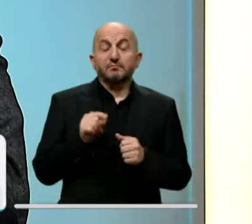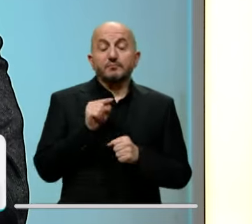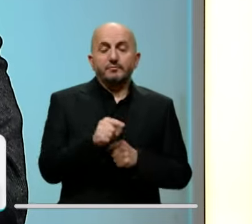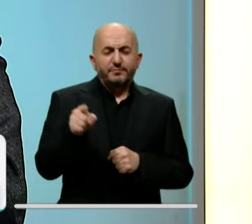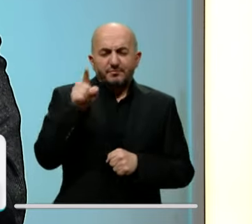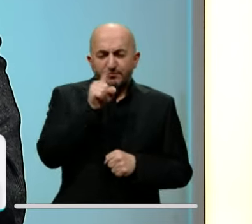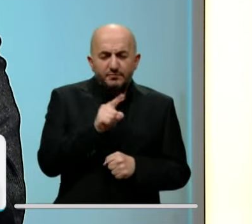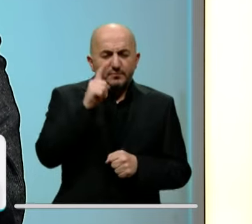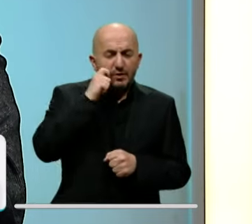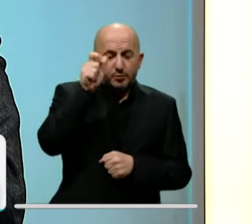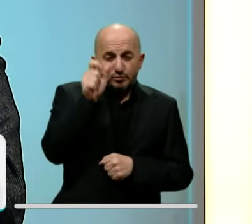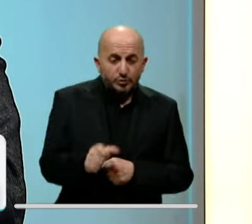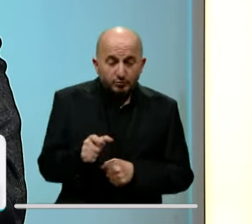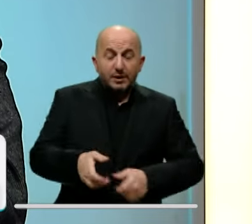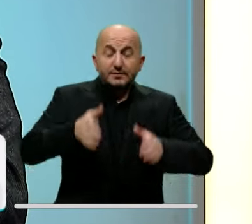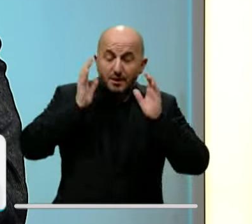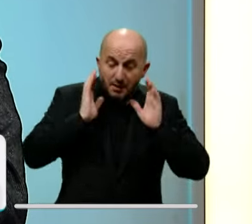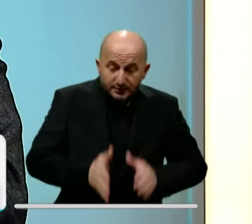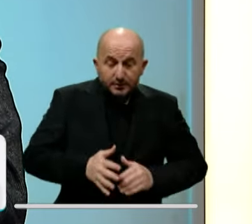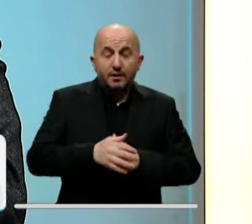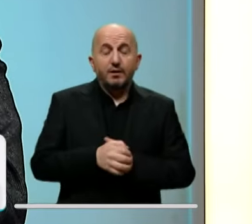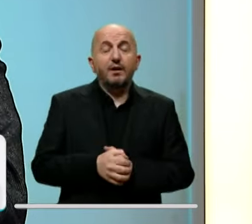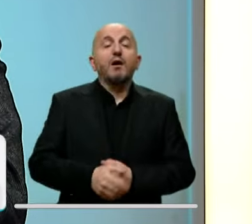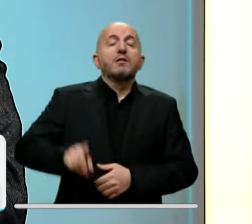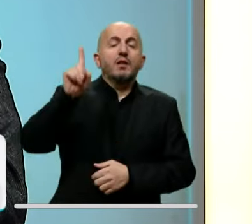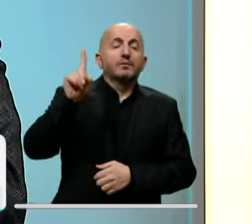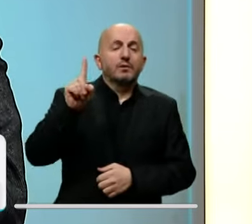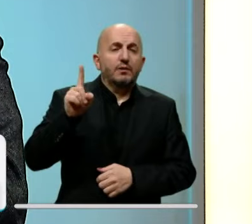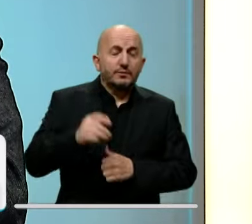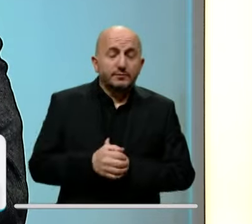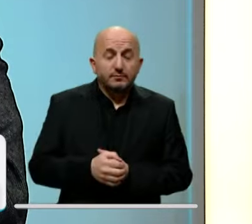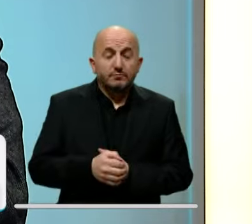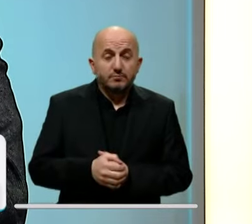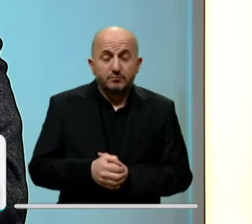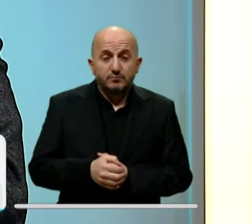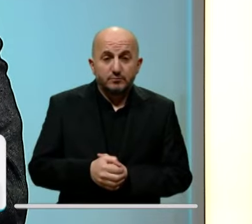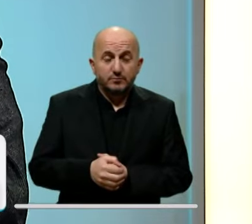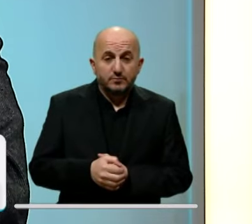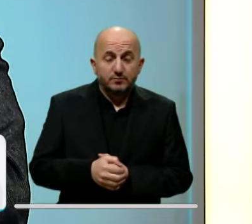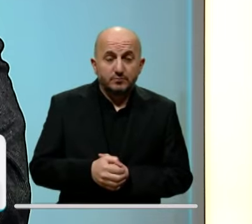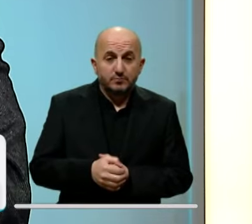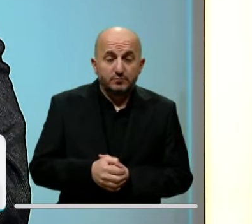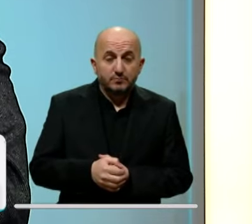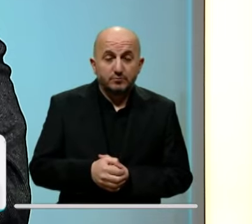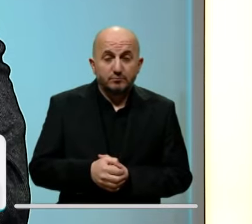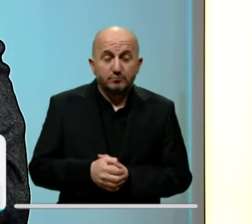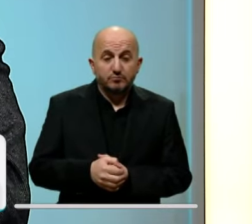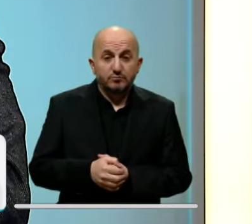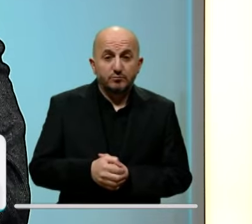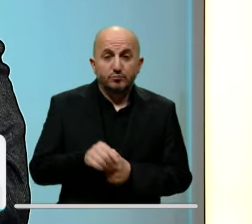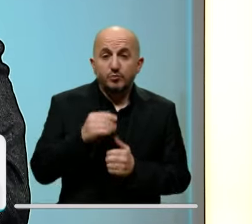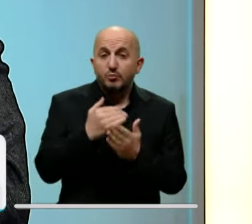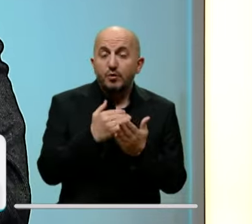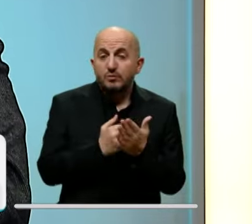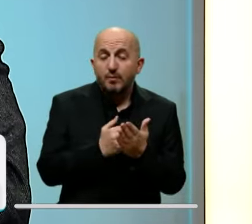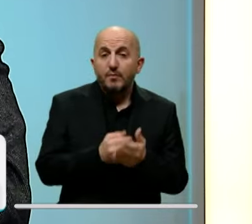dolayı bir Müslüman namaz kılarak değil mi Allahu Teala'nın Allahu Teala'nın Yani bu Program